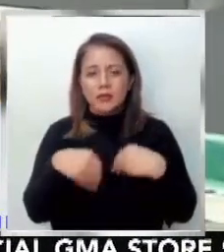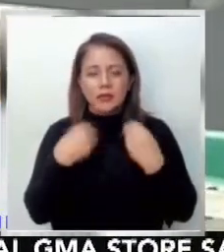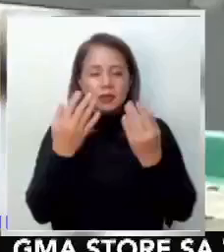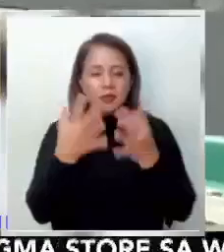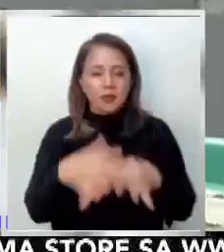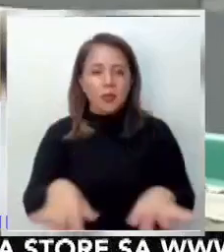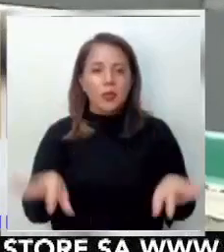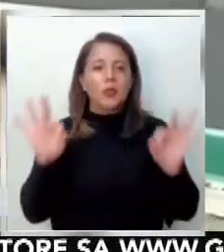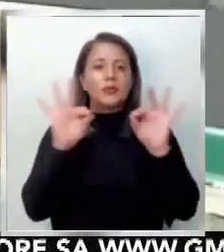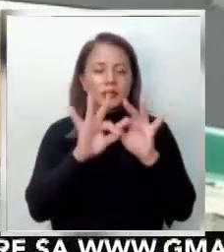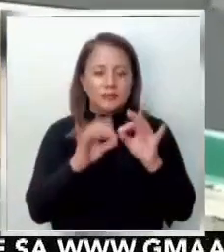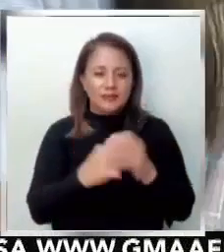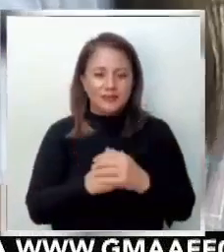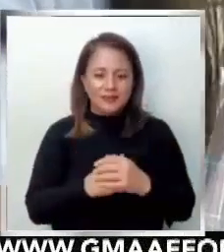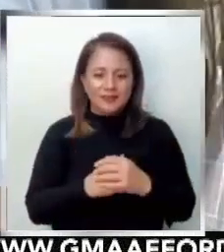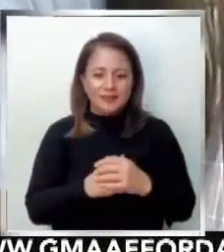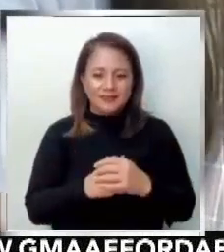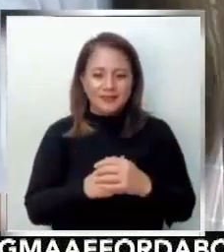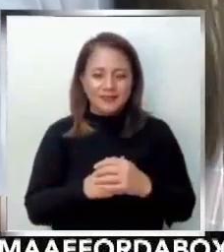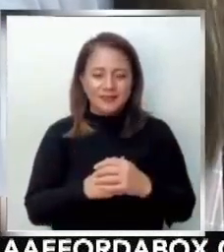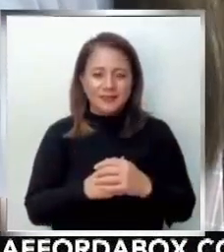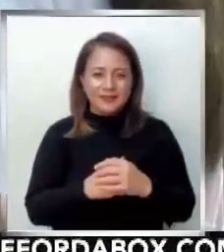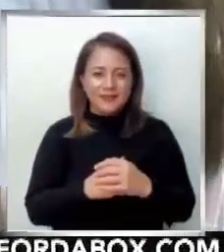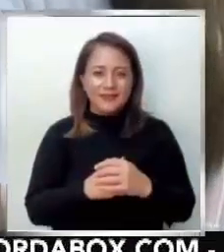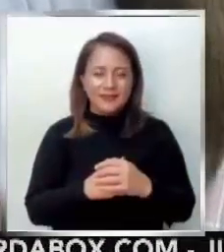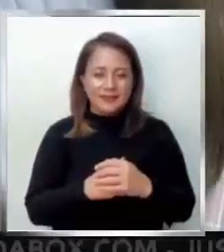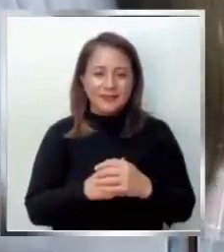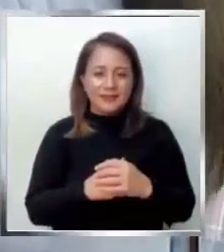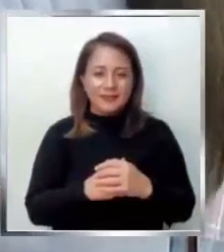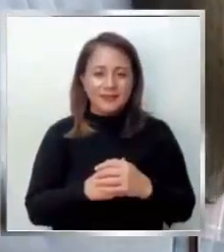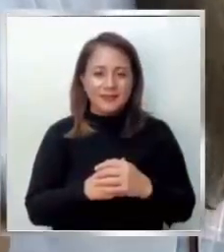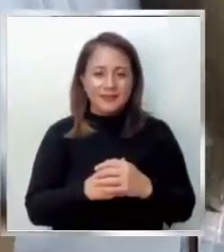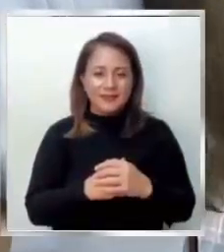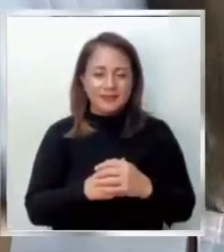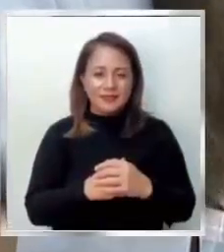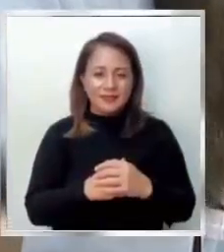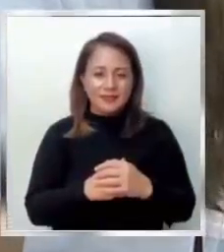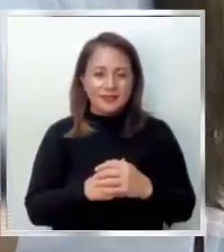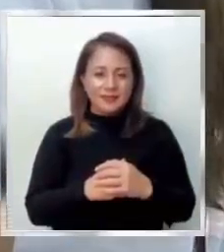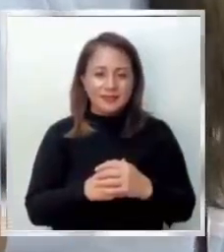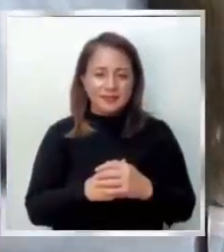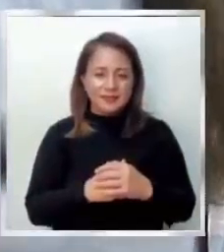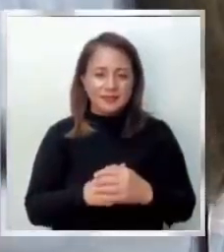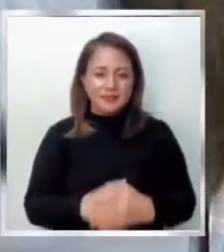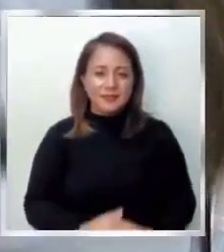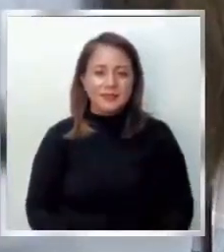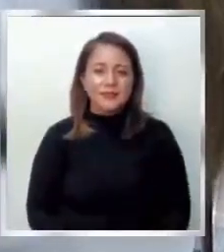Mark Salazar, Nakatutok, 24 Oras.